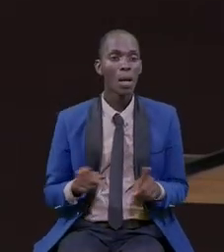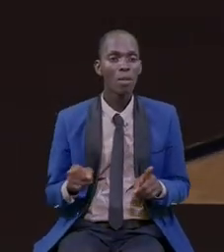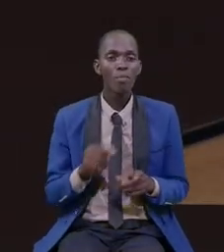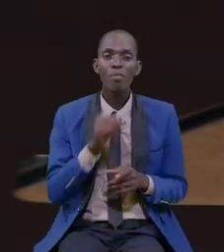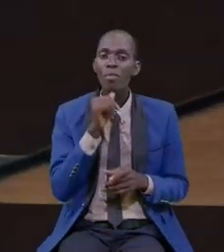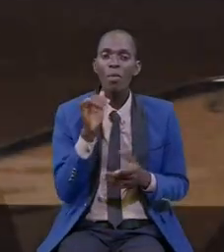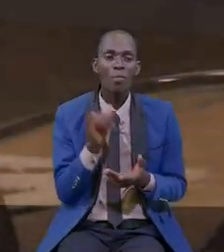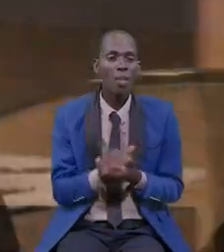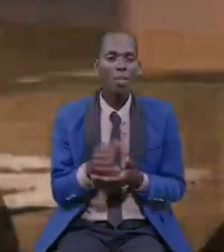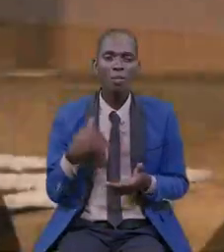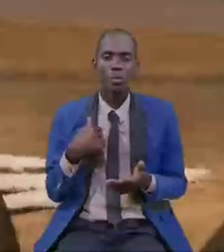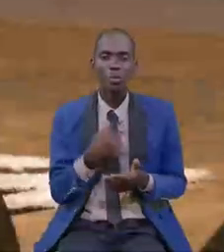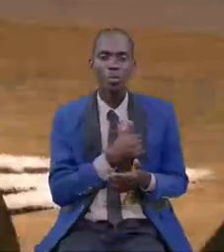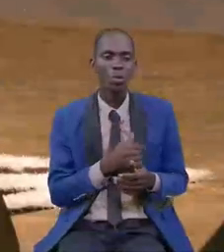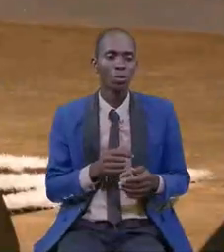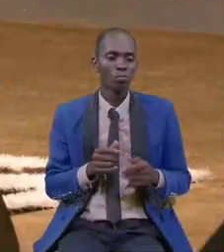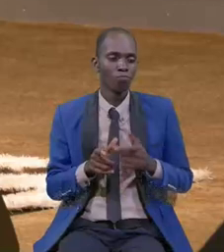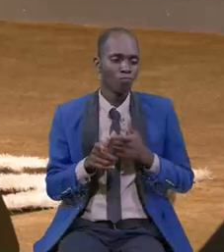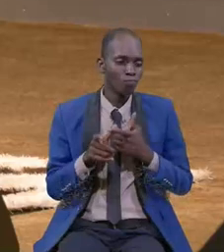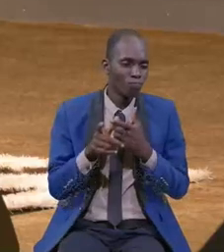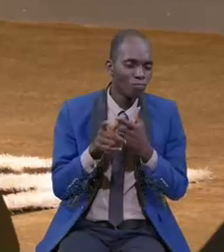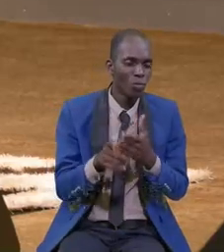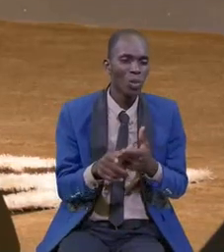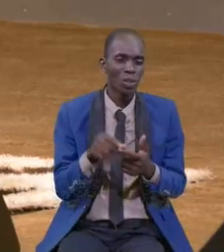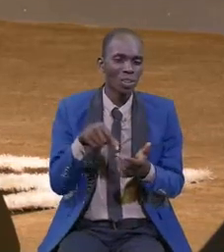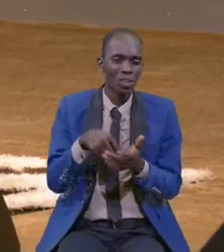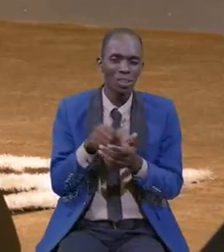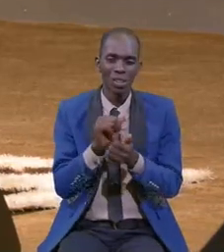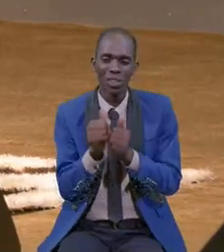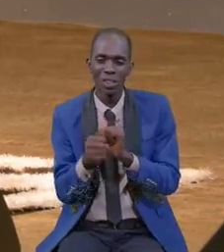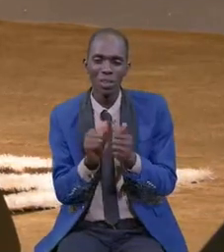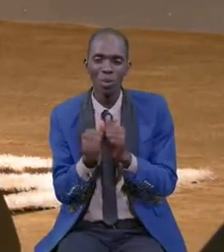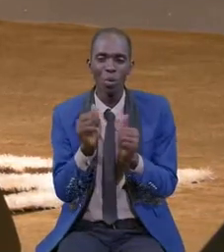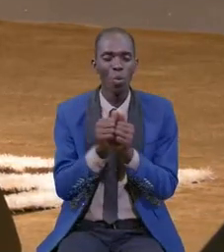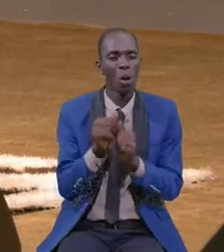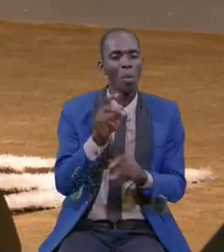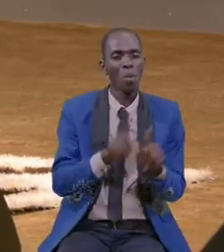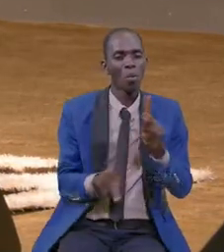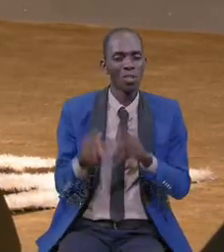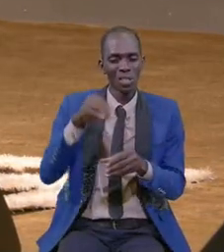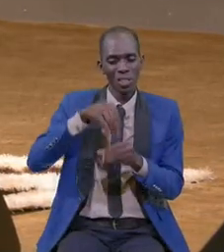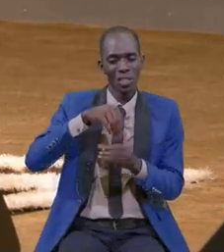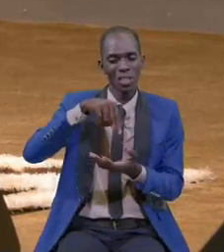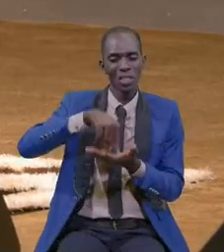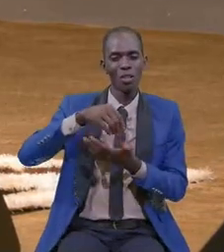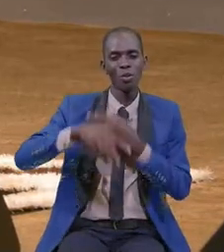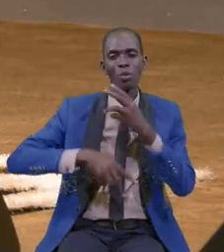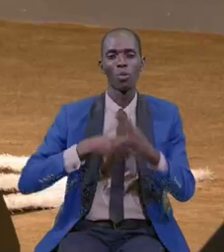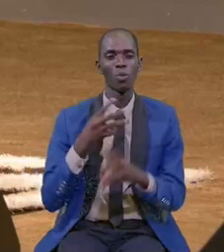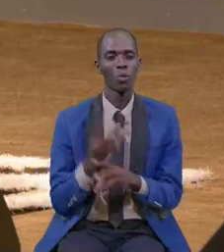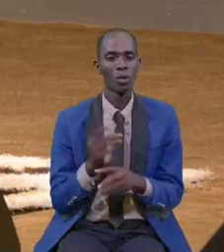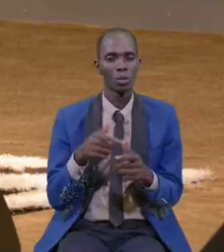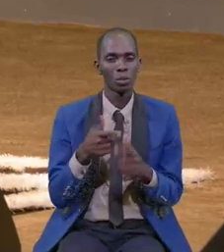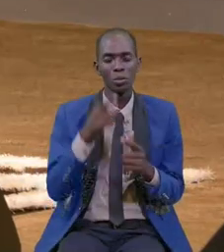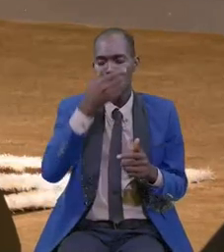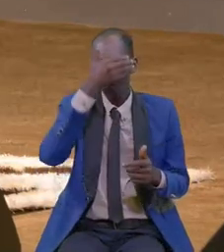comme la course des souris avec les gens de ce monde et nous oublions l'occupation primaire